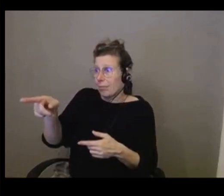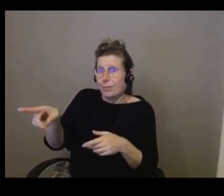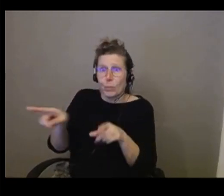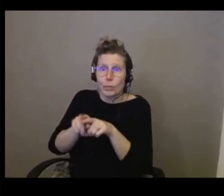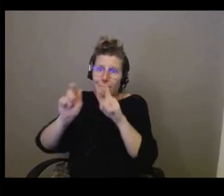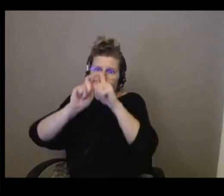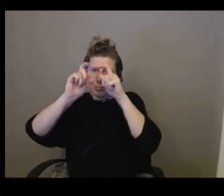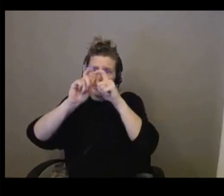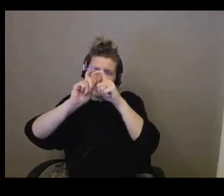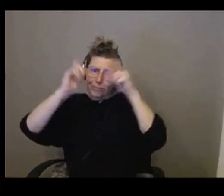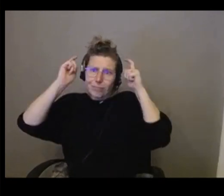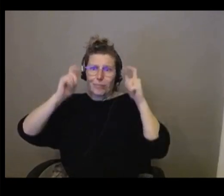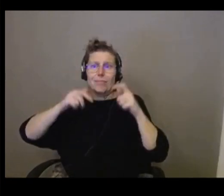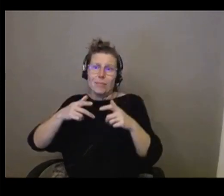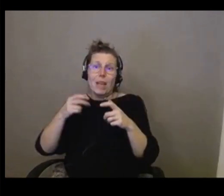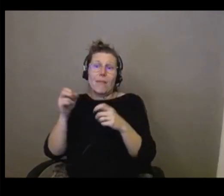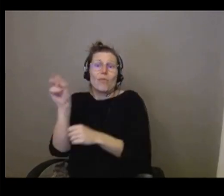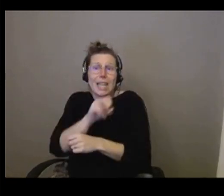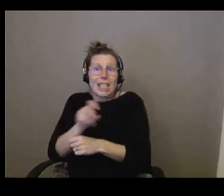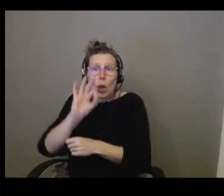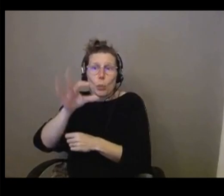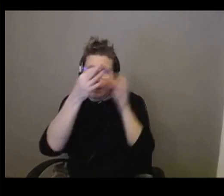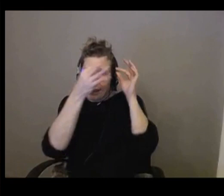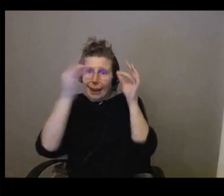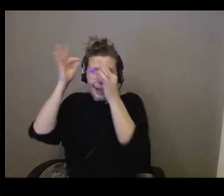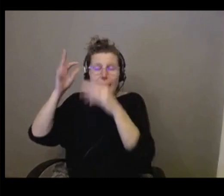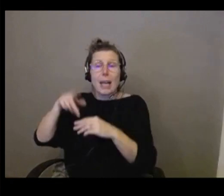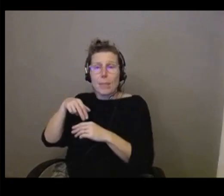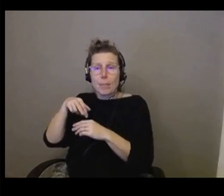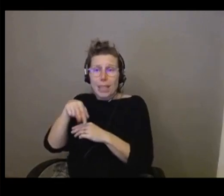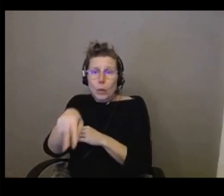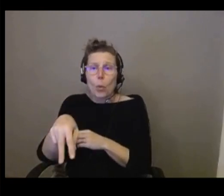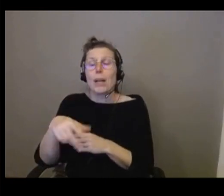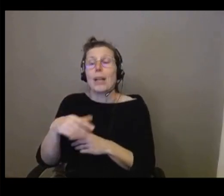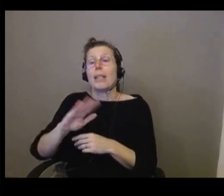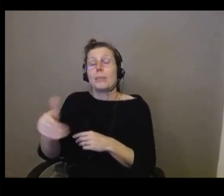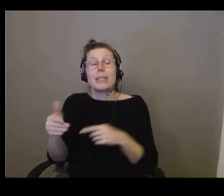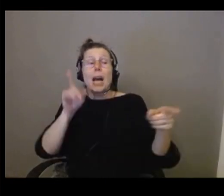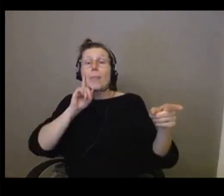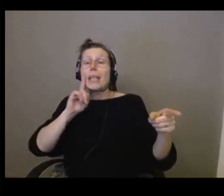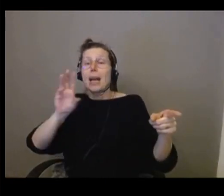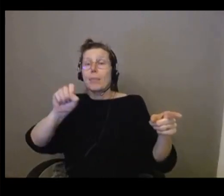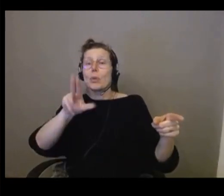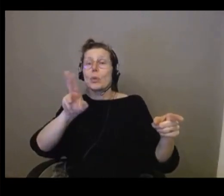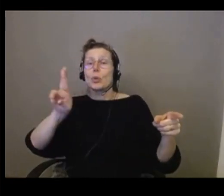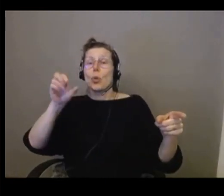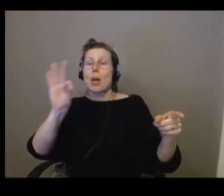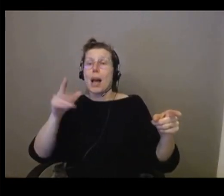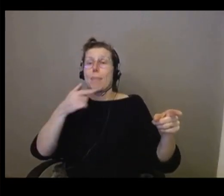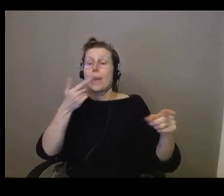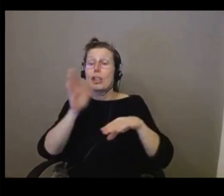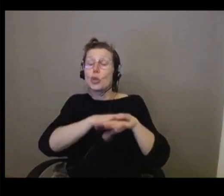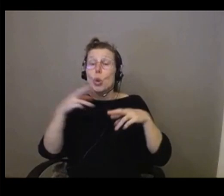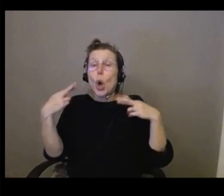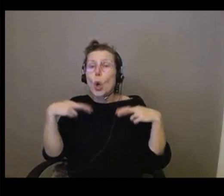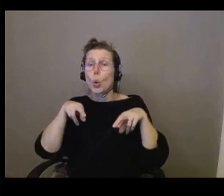et éventuellement autour de... Madame Sora parlait de la voirie. Voilà, la question de l'accessibilité de la voirie, elle est centrale quand on travaille dans le transport